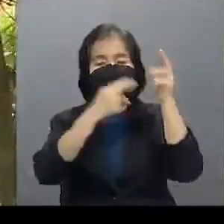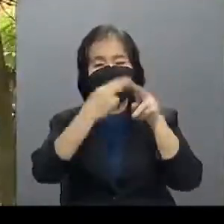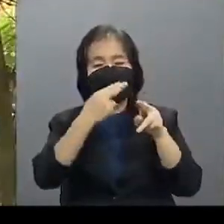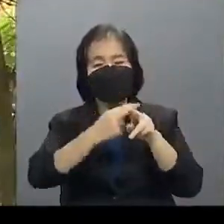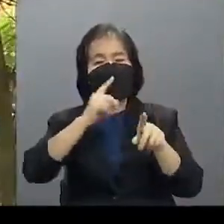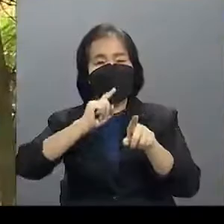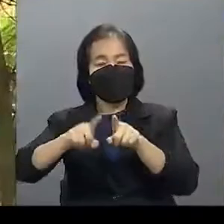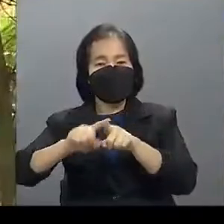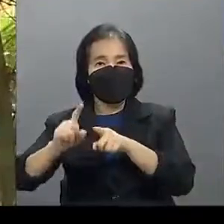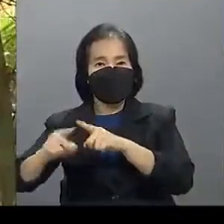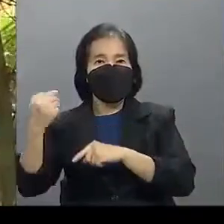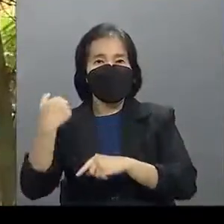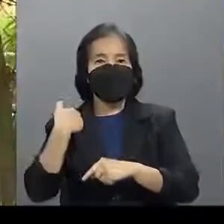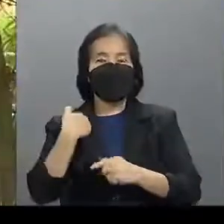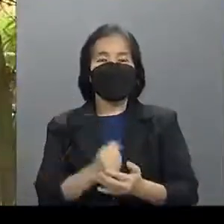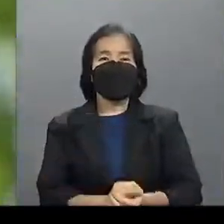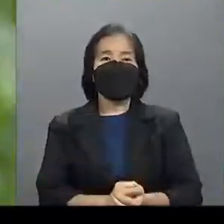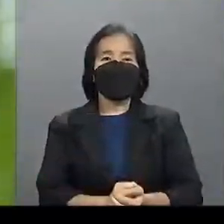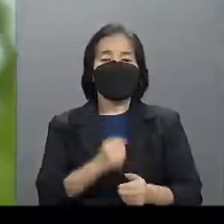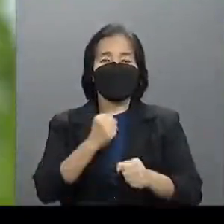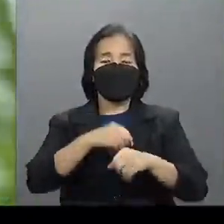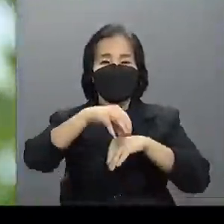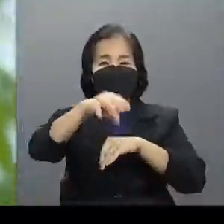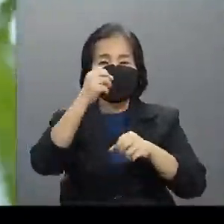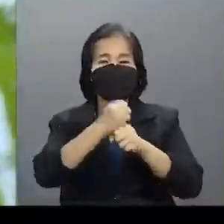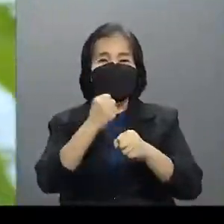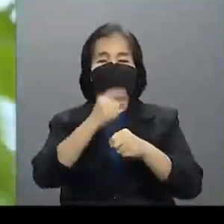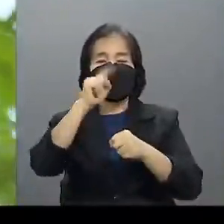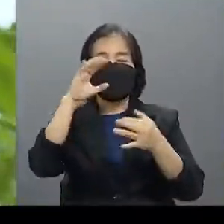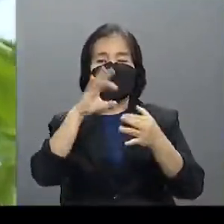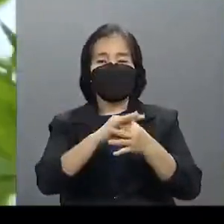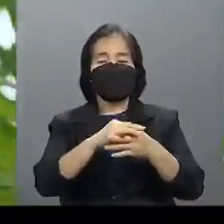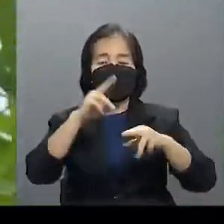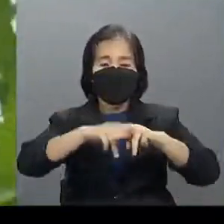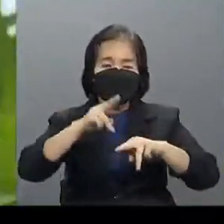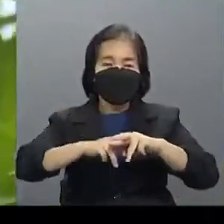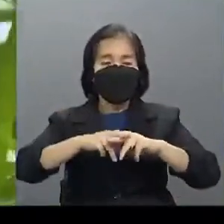ไผ่ตรงนำไปผลิตเป็นเฟอร์นิเจอร์เพื่อต่อยอดขายสร้างรายได้แบบ